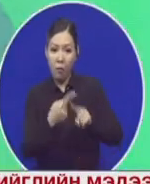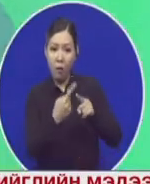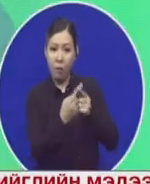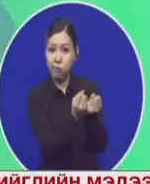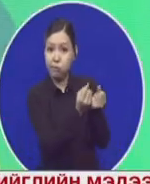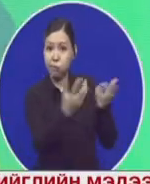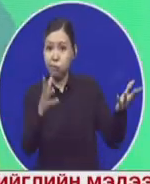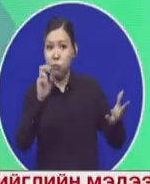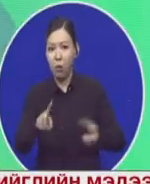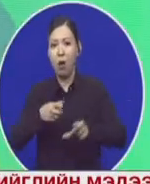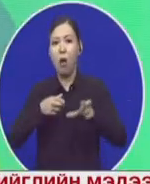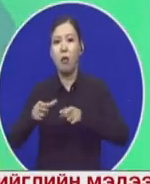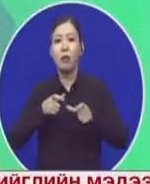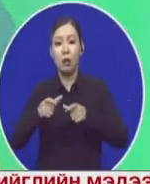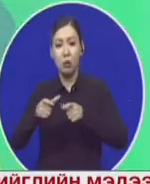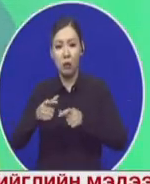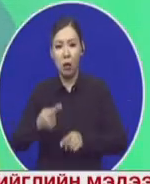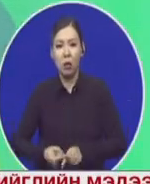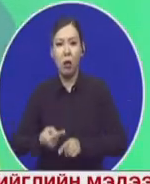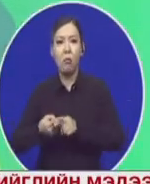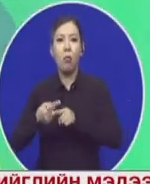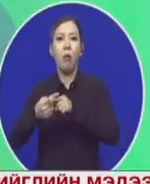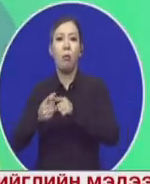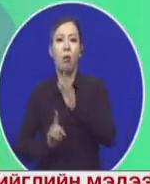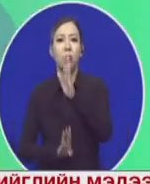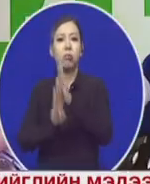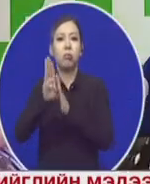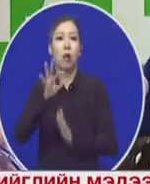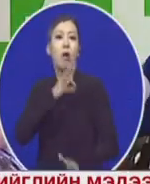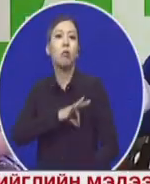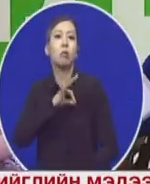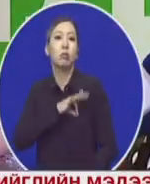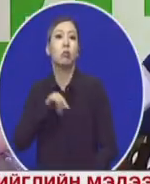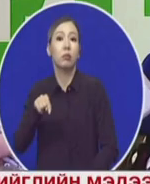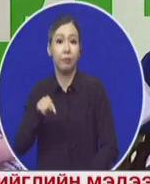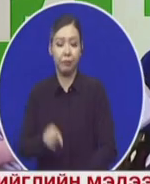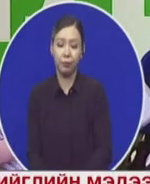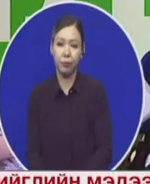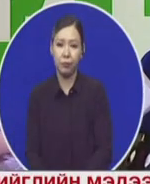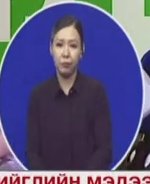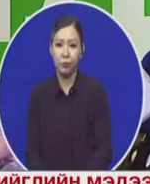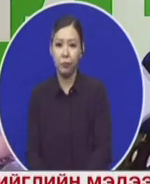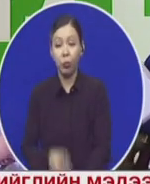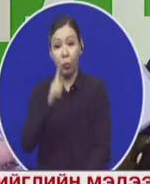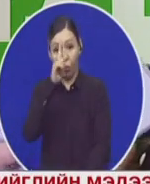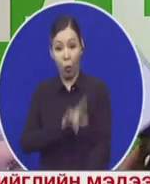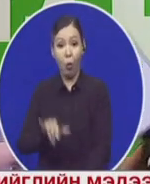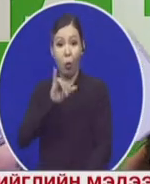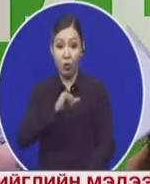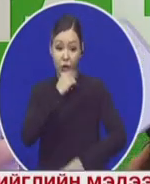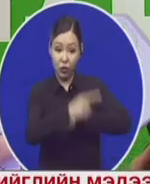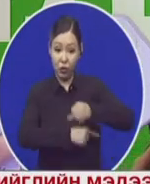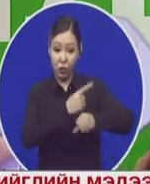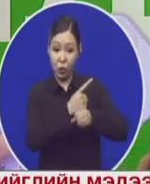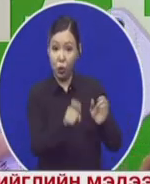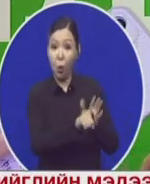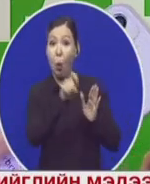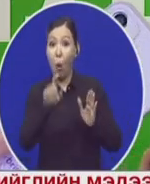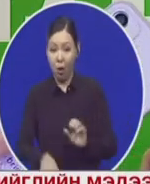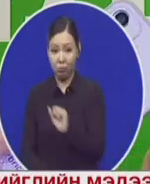засгийн хувьд ч өгөөжтэй гэдгийг салбарын сайд нь онцолж байна. Монгол улс жилдээ ойн сан маань болоод нийтдээ